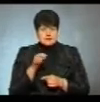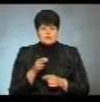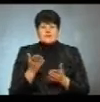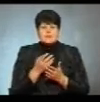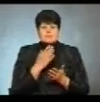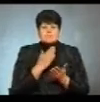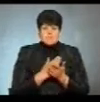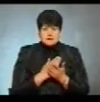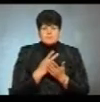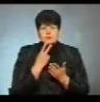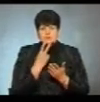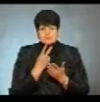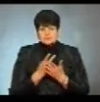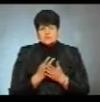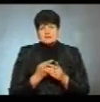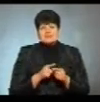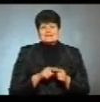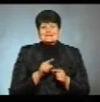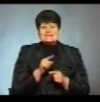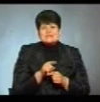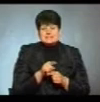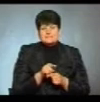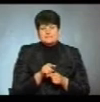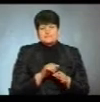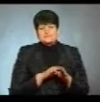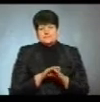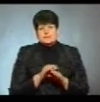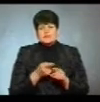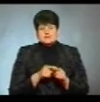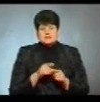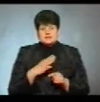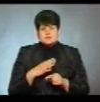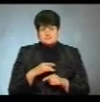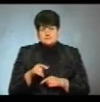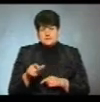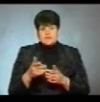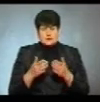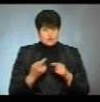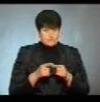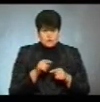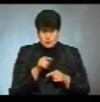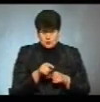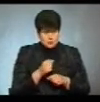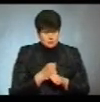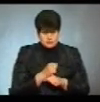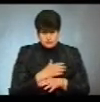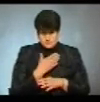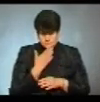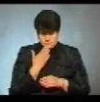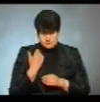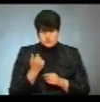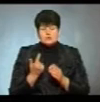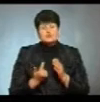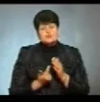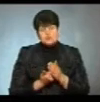має реалізувати оці інтенції очікування населення. Якщо він цього не зробить, відповідно,